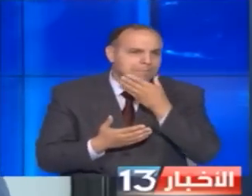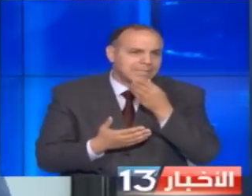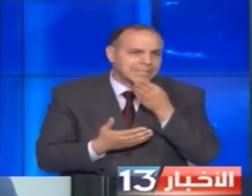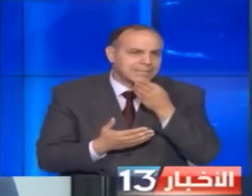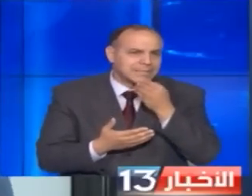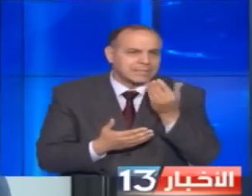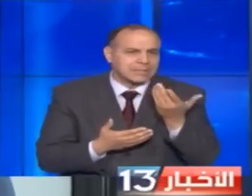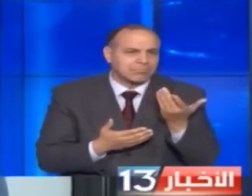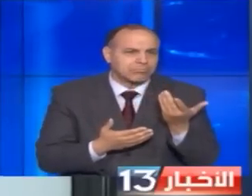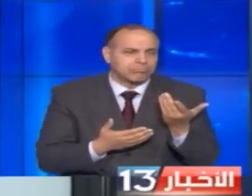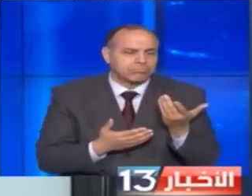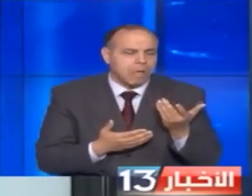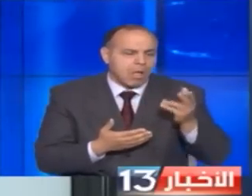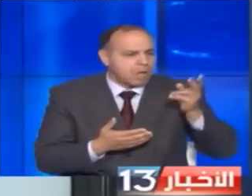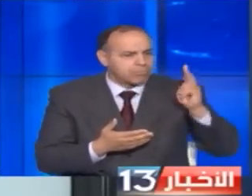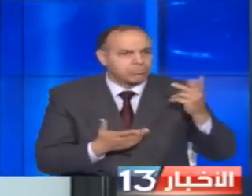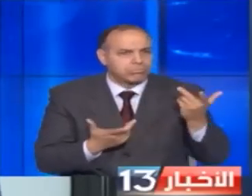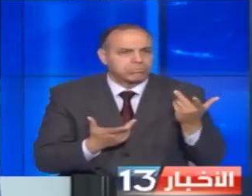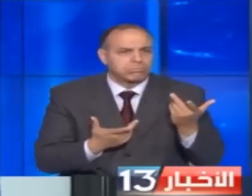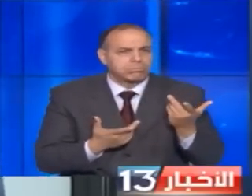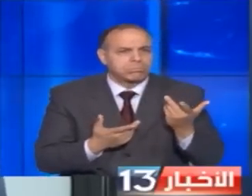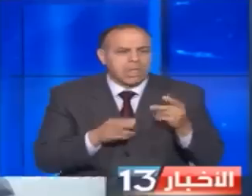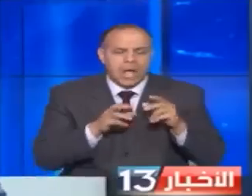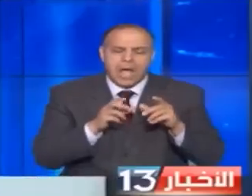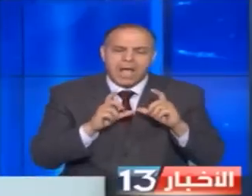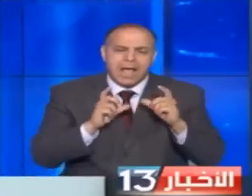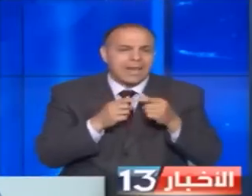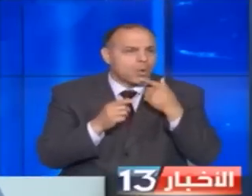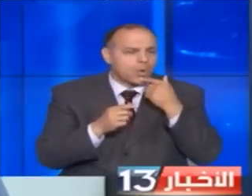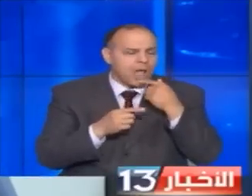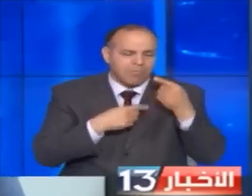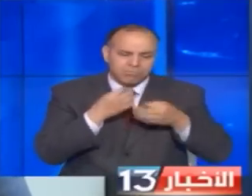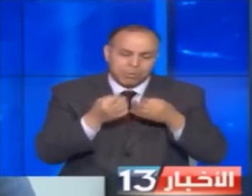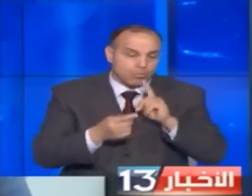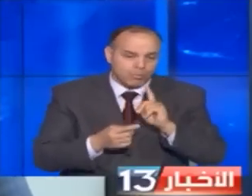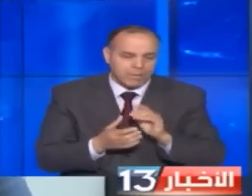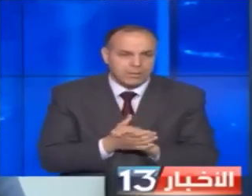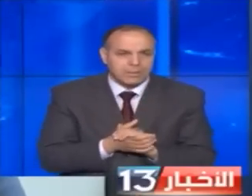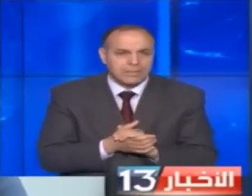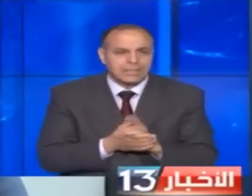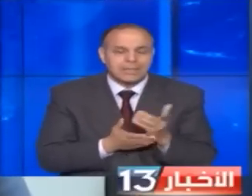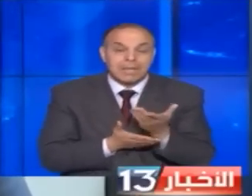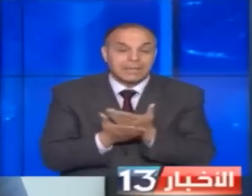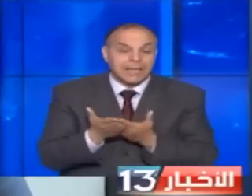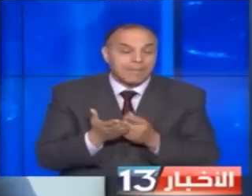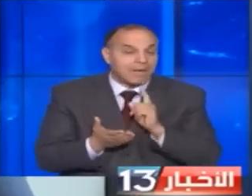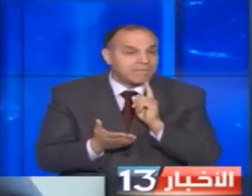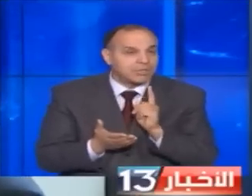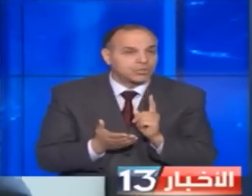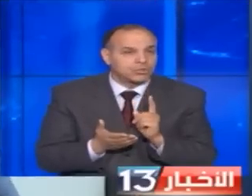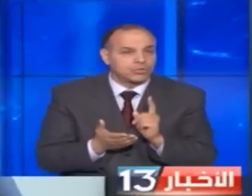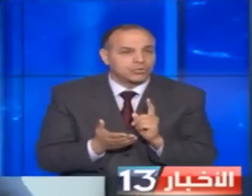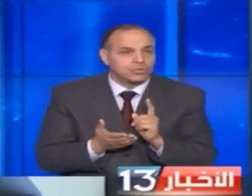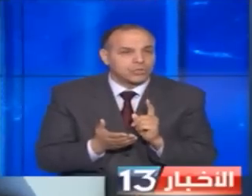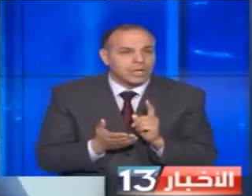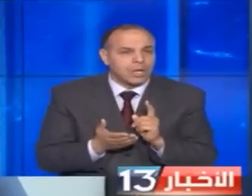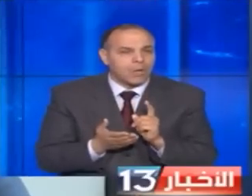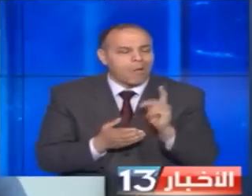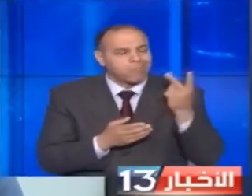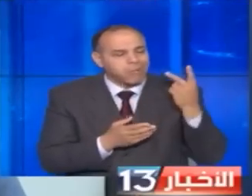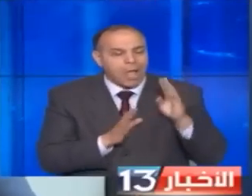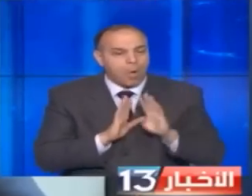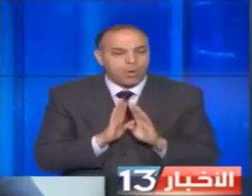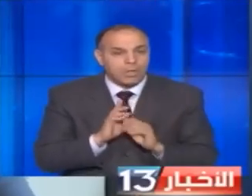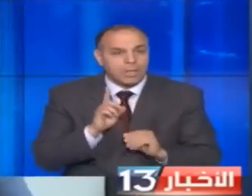التي التي يطلقها هيئه الاتصال السمعي البصري خطابات كراهيه يجب التعامل معها ليس بمقتضى العقوبات